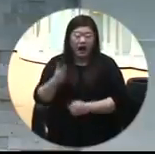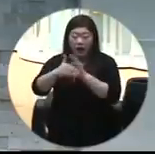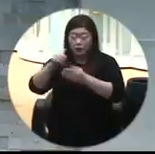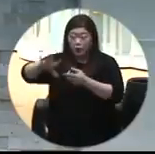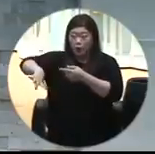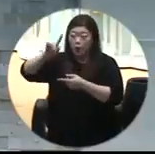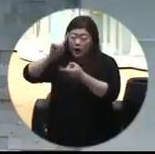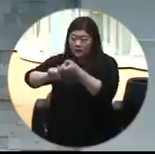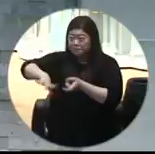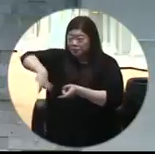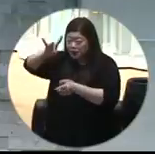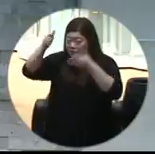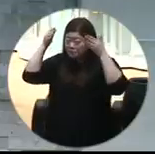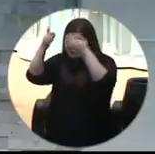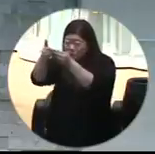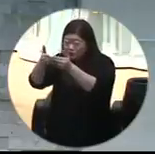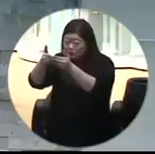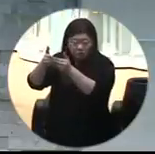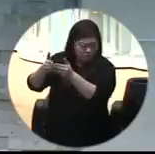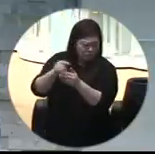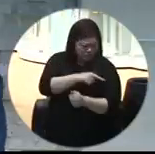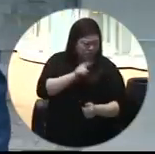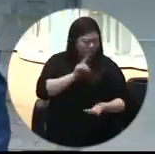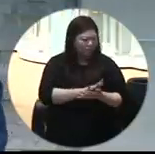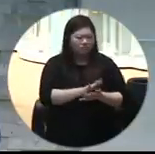방향 맞춰보라니까 하나님 어떻게 하시는가?